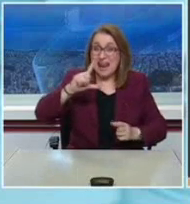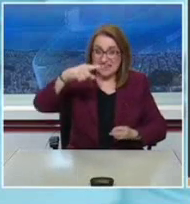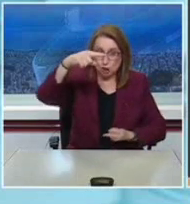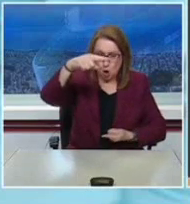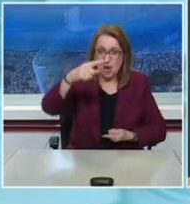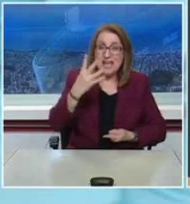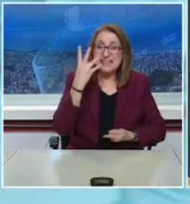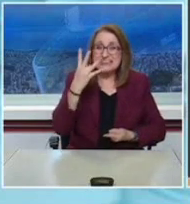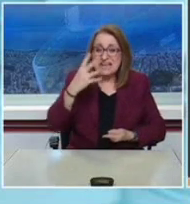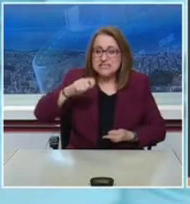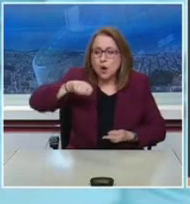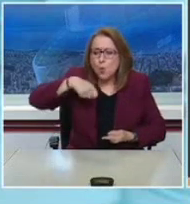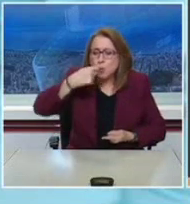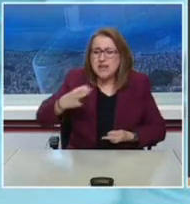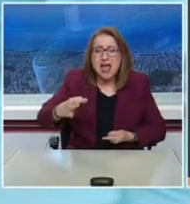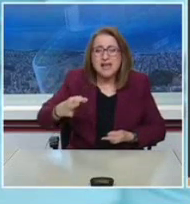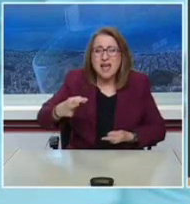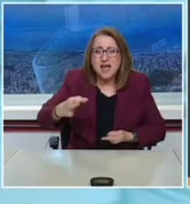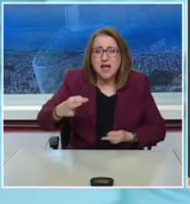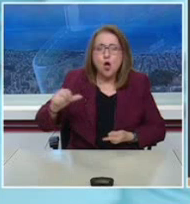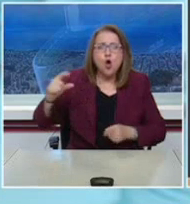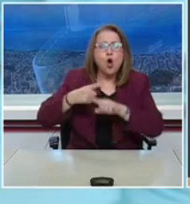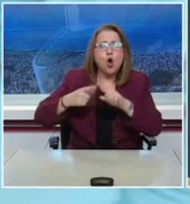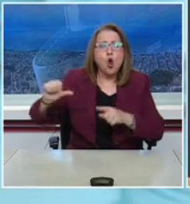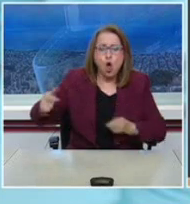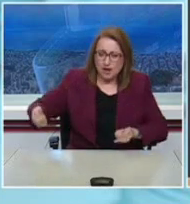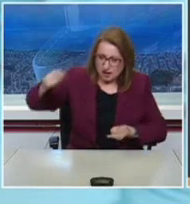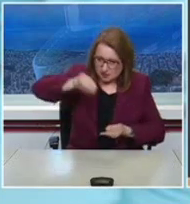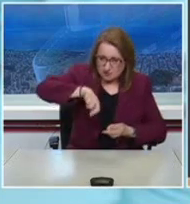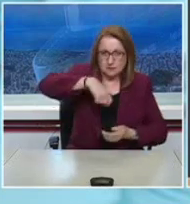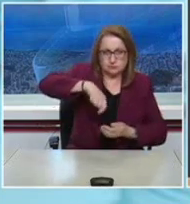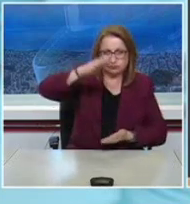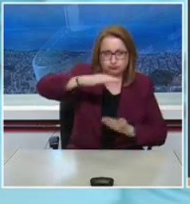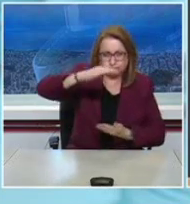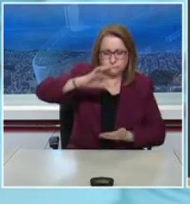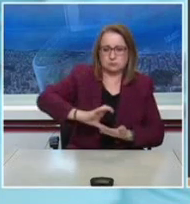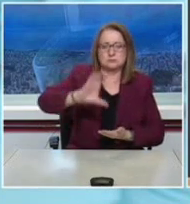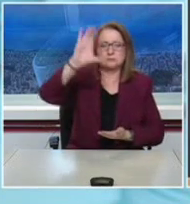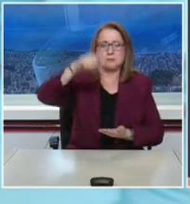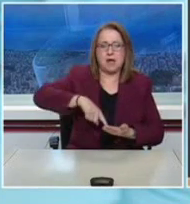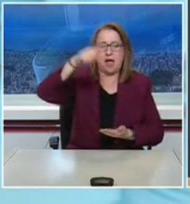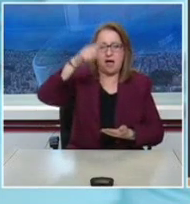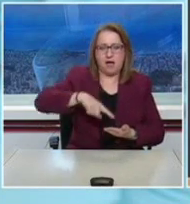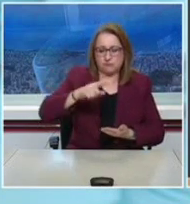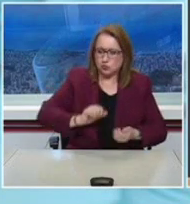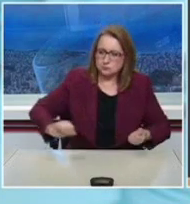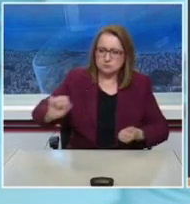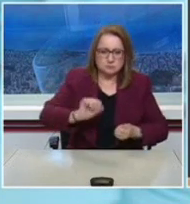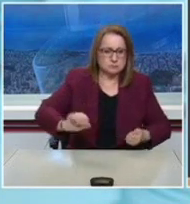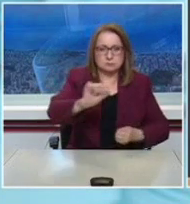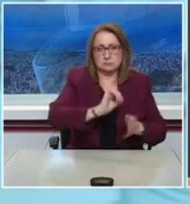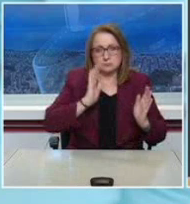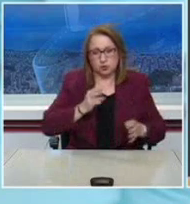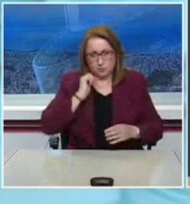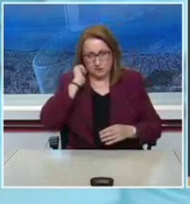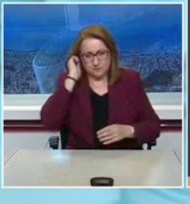την τουαλέτα μπορούμε να την καθαρίζουμε καθημερινά με το ίδιο διάλειμμα. Είναι σημαντικό εδώ να καταλάβουμε ότι άτομα που μένουν στο ίδιο